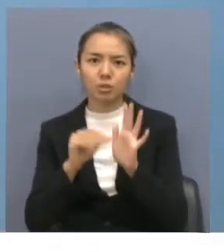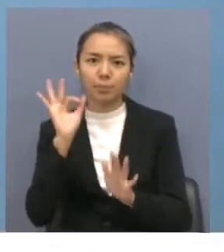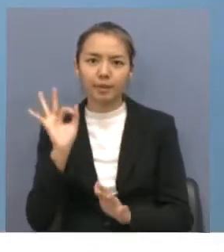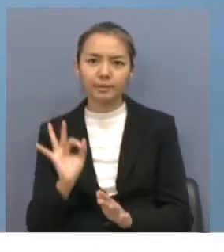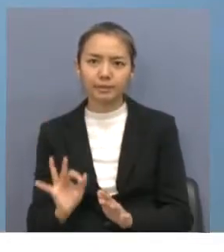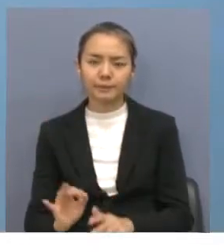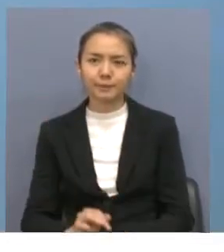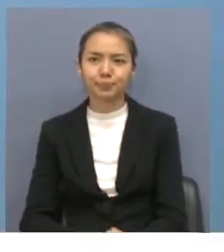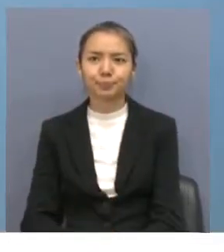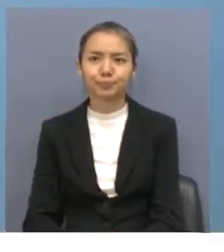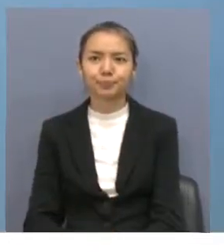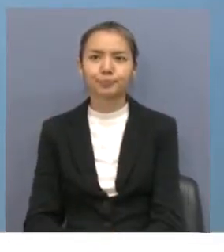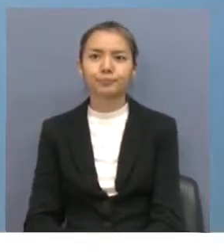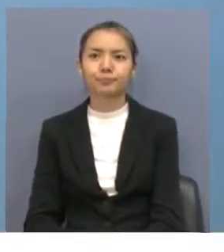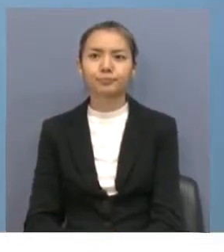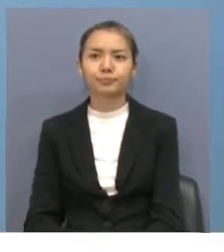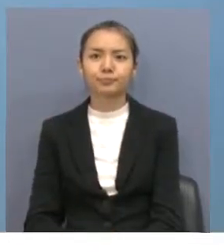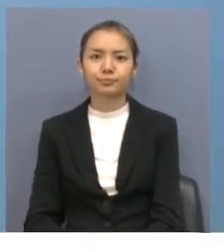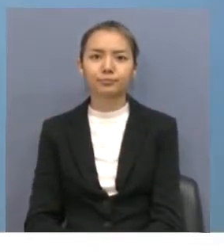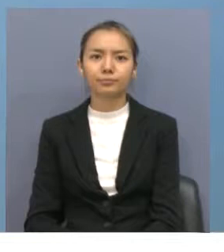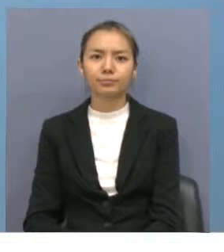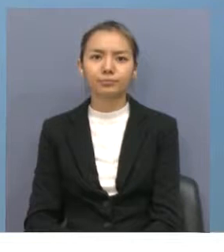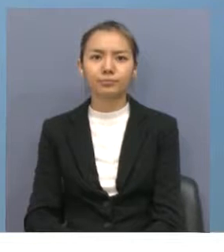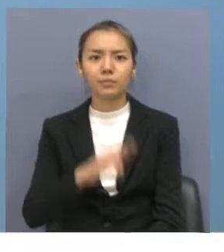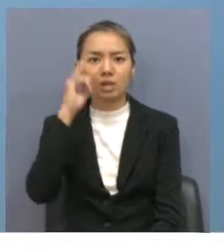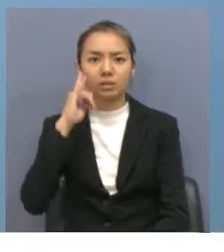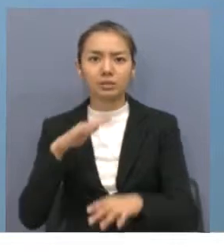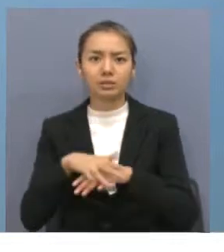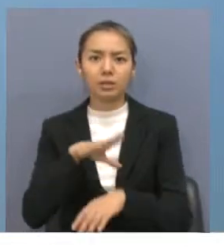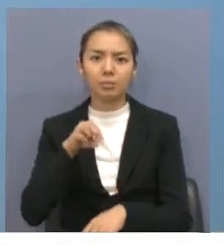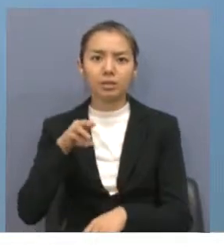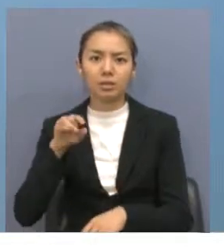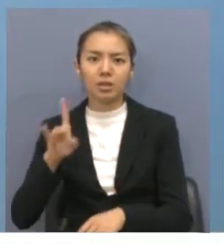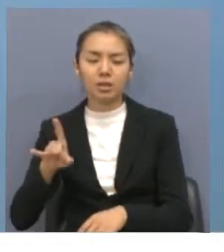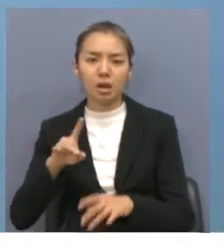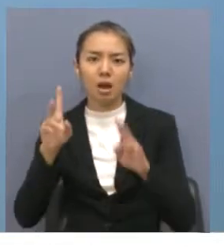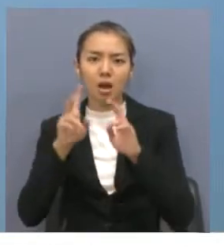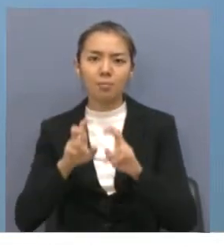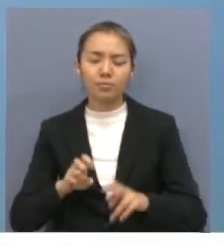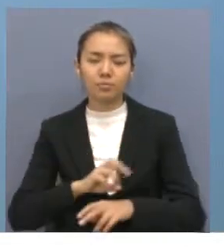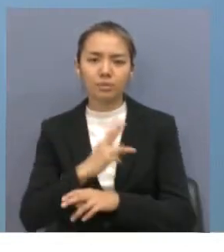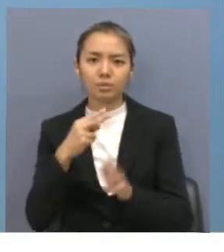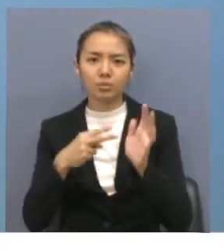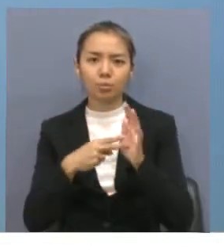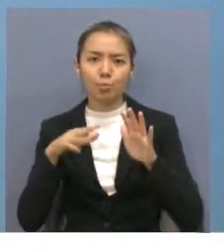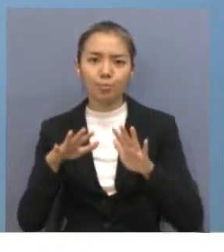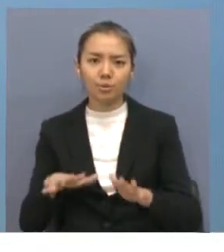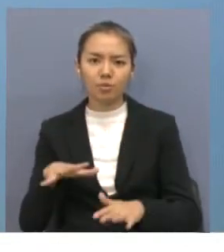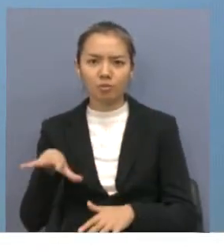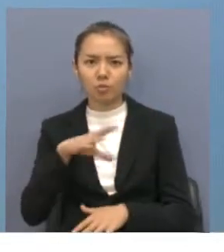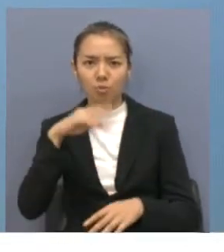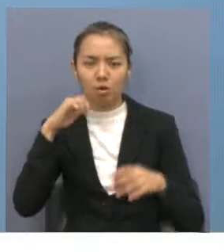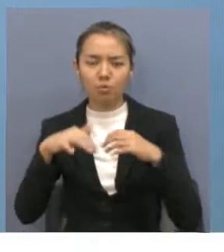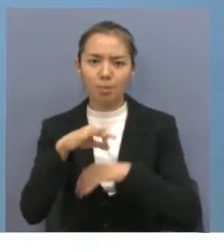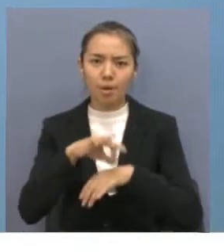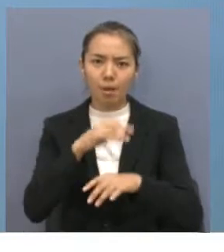жетті. Сегодня Казахстан занимает 37-е место. Қазір Қазақстан ПТР диагностикамен қамту бойынша әлемде 37-ші орында тұр. Елдегі